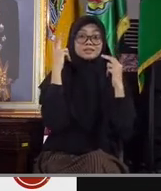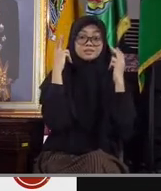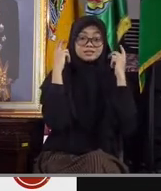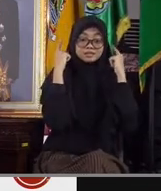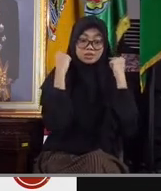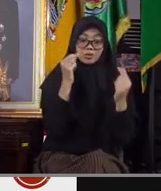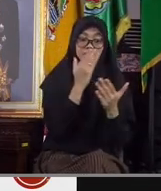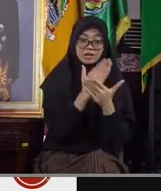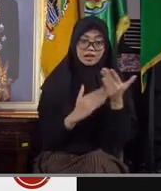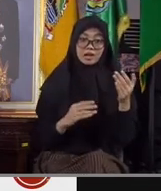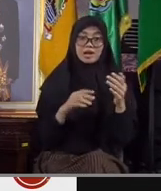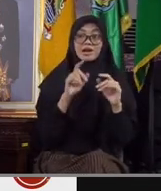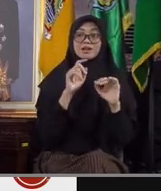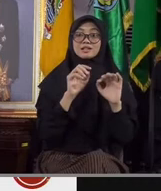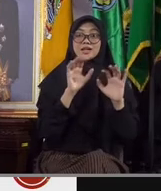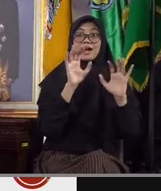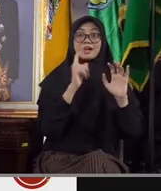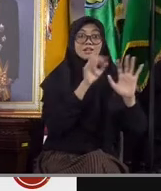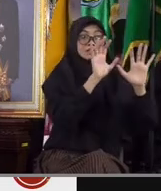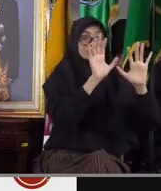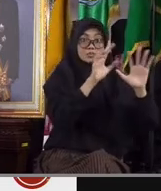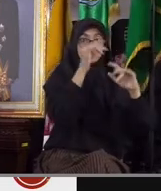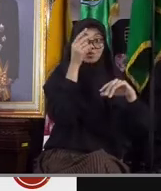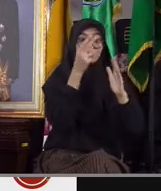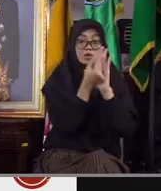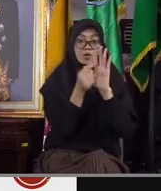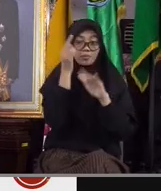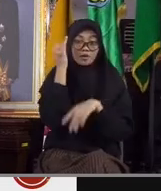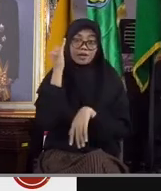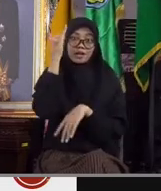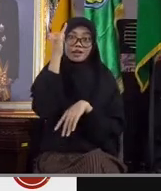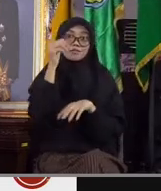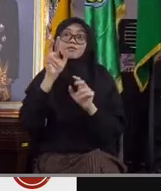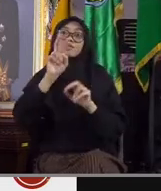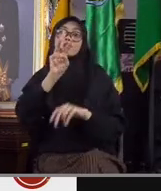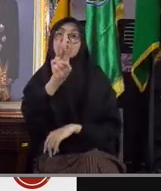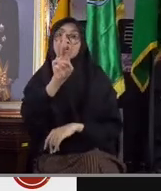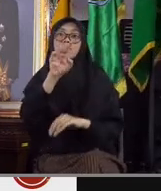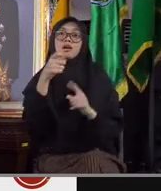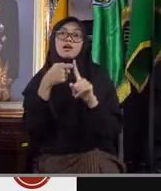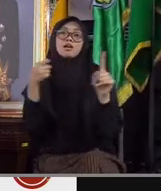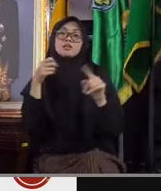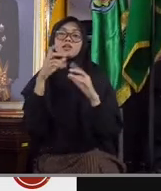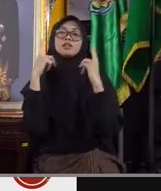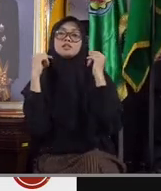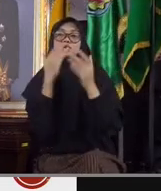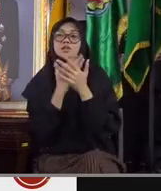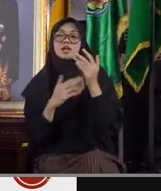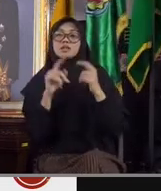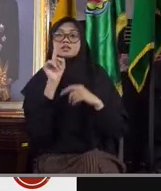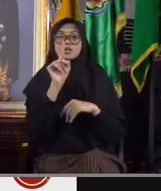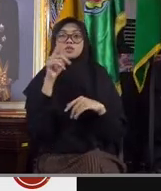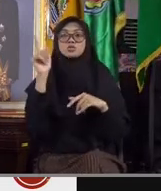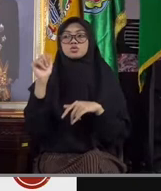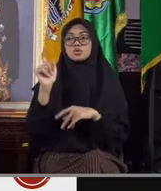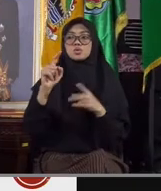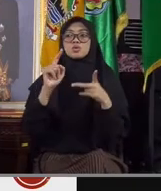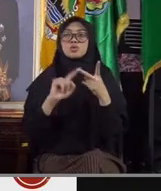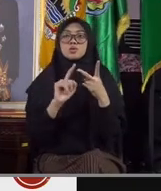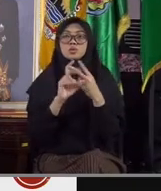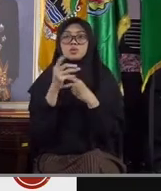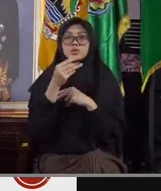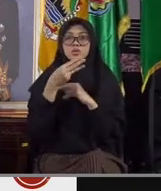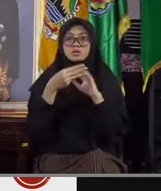kota, di seluruh kota di Indonesia itu punya 3. Satu di Surakarta, 2 di Rembang, satunya lagi di